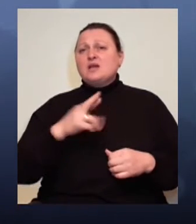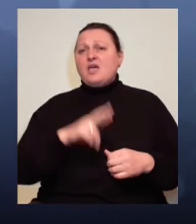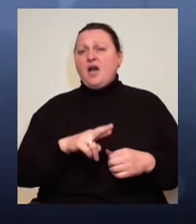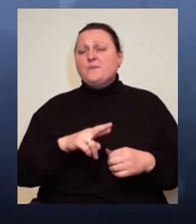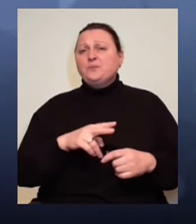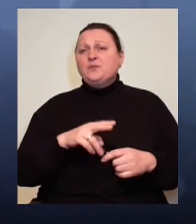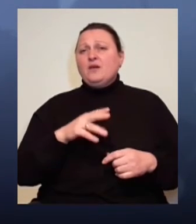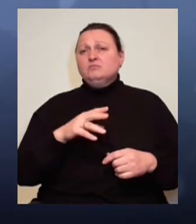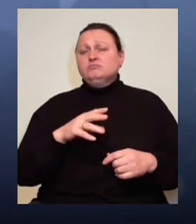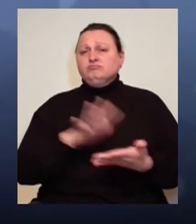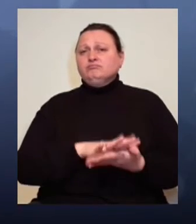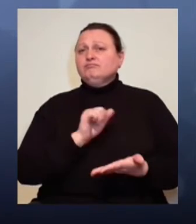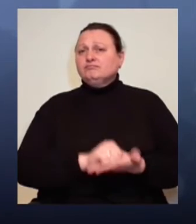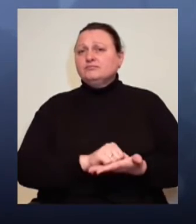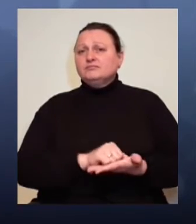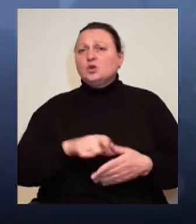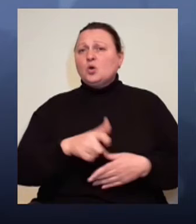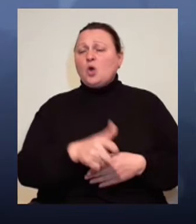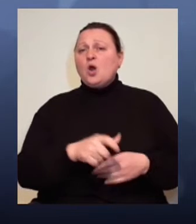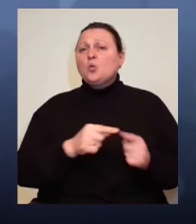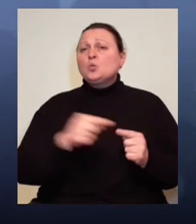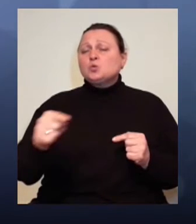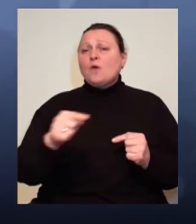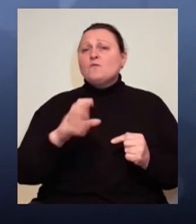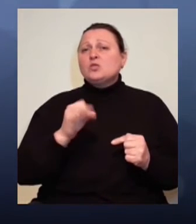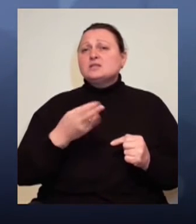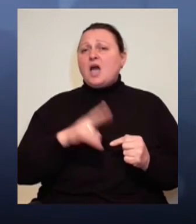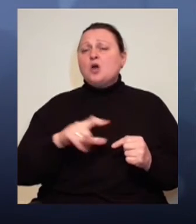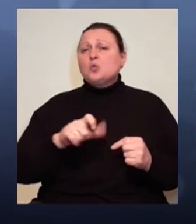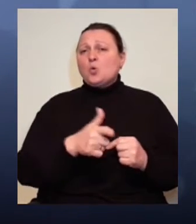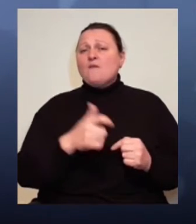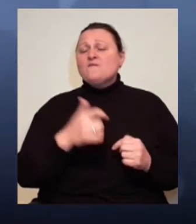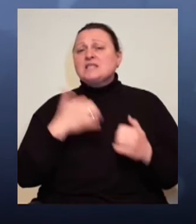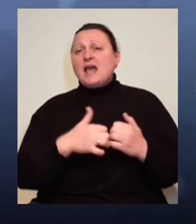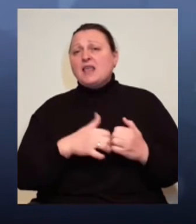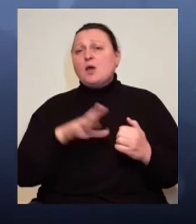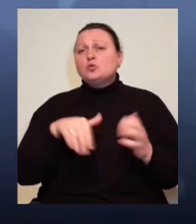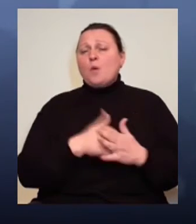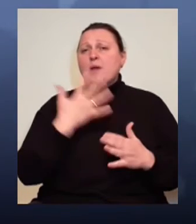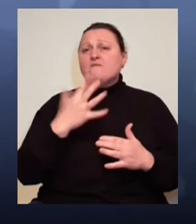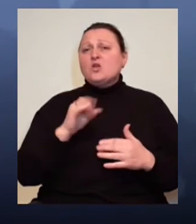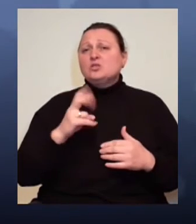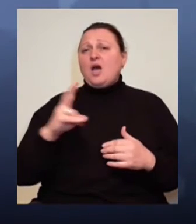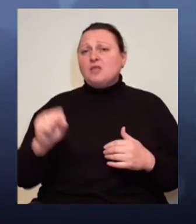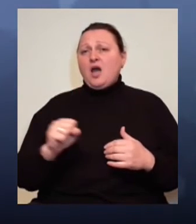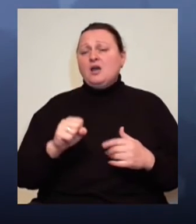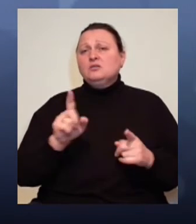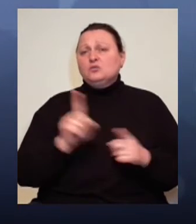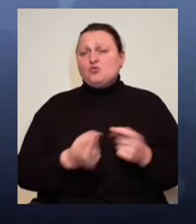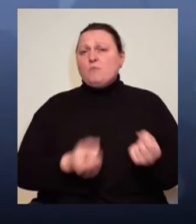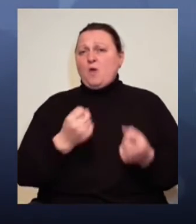вона розбита. Кусочок Фонтанської дороги від середньої Фонтанської до 5-ї Фонтана, теж там з'явилося